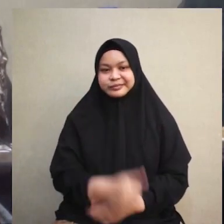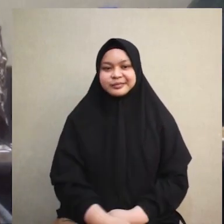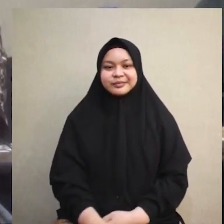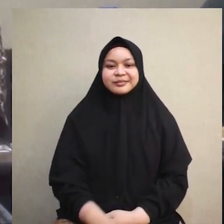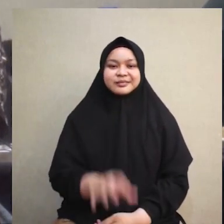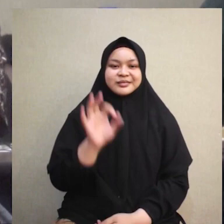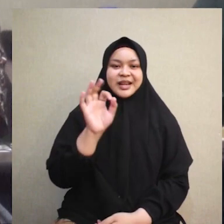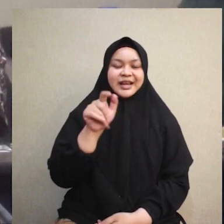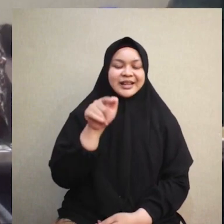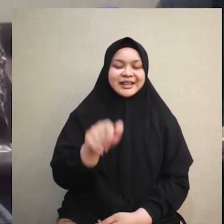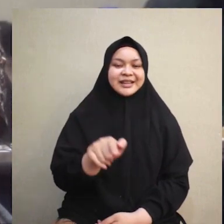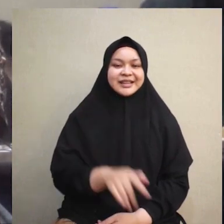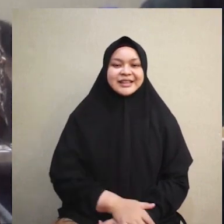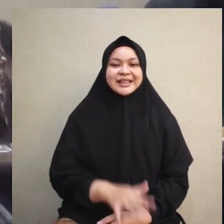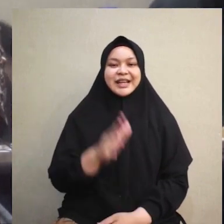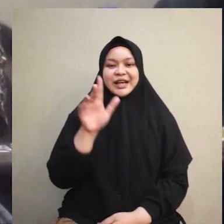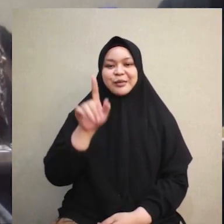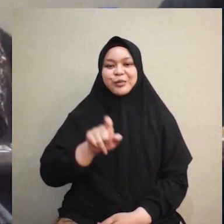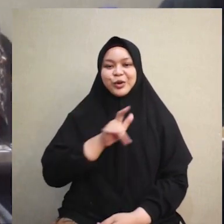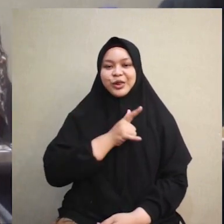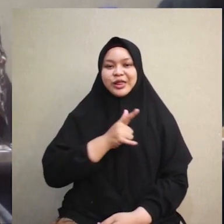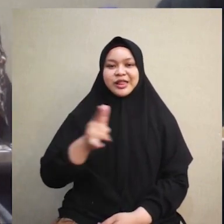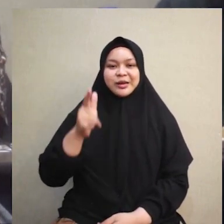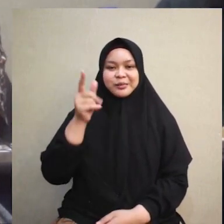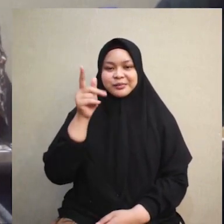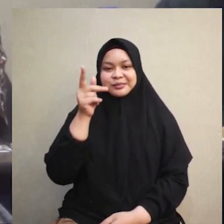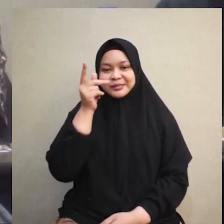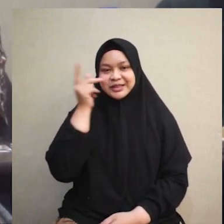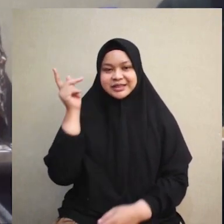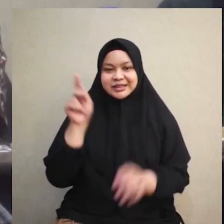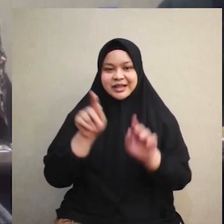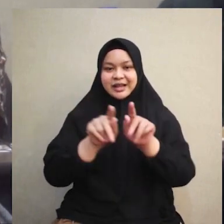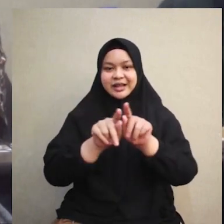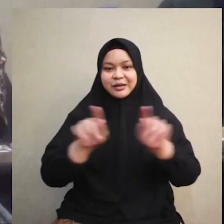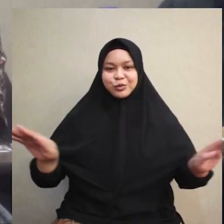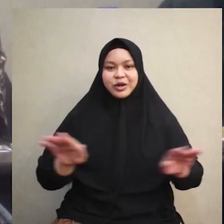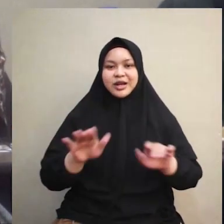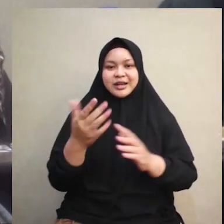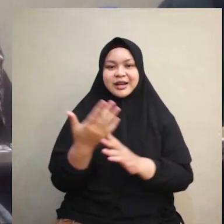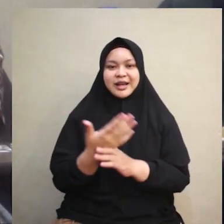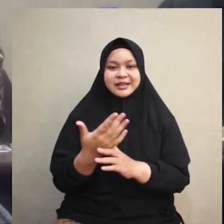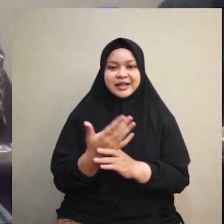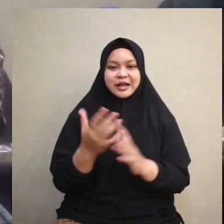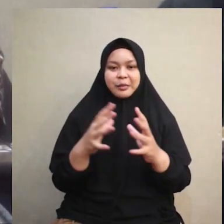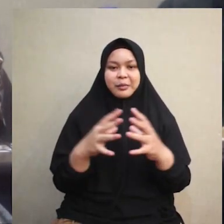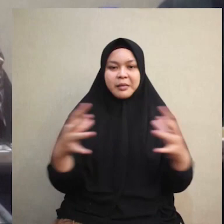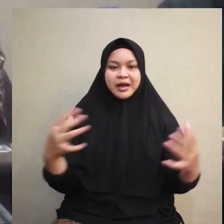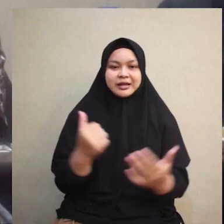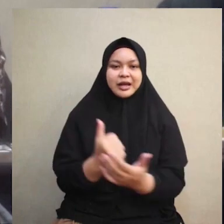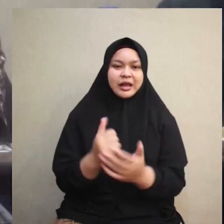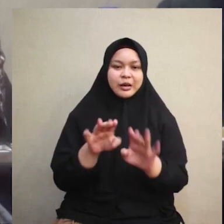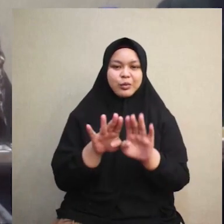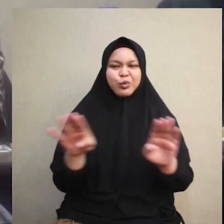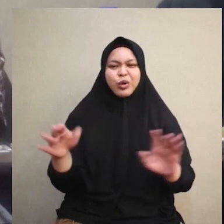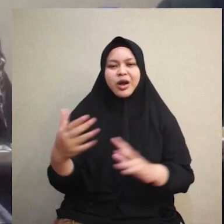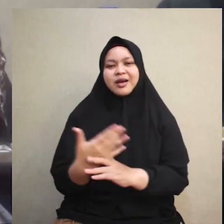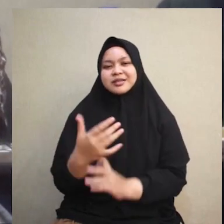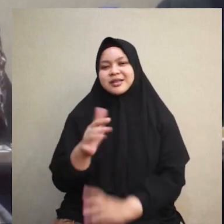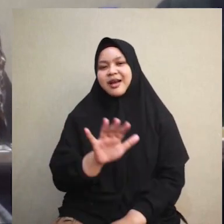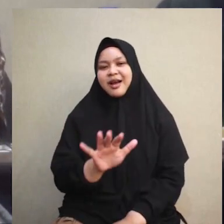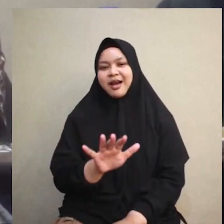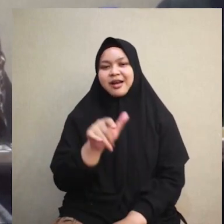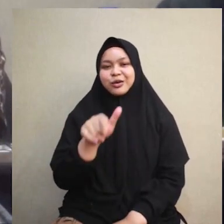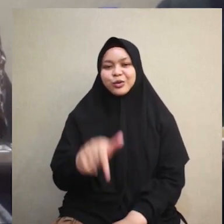Nah jadi ini ini perlu tetap dijaga terbuka dan akses ya kebanyakan sekarang terbuka tapi tidak akses